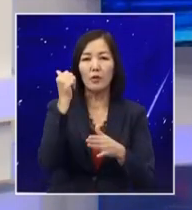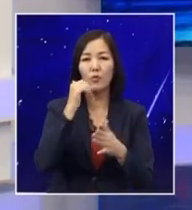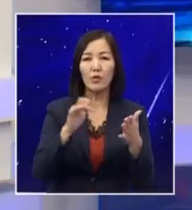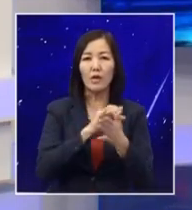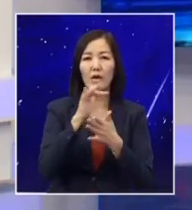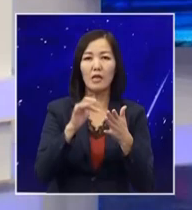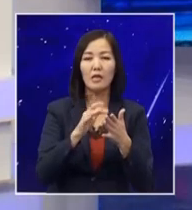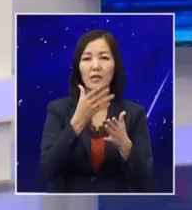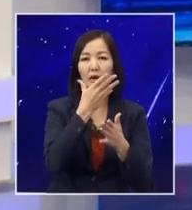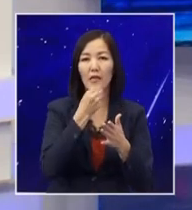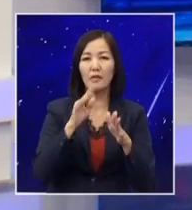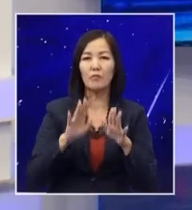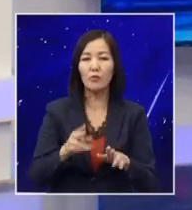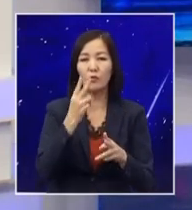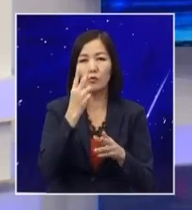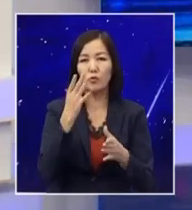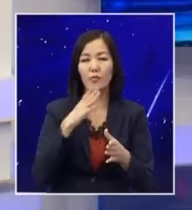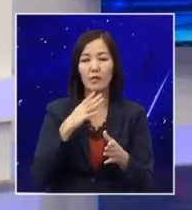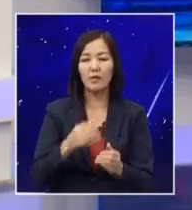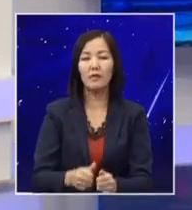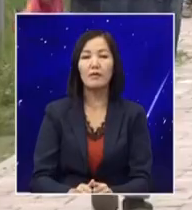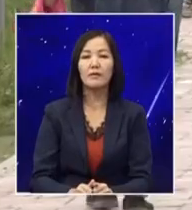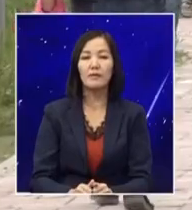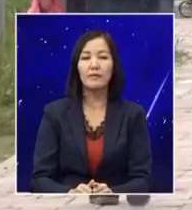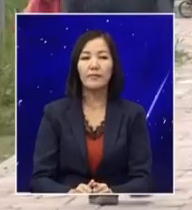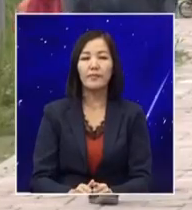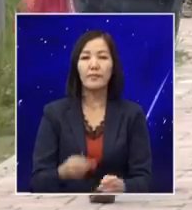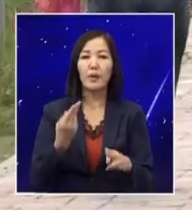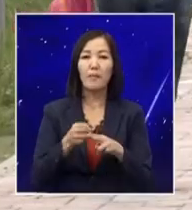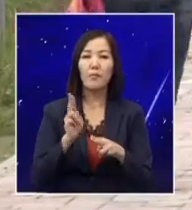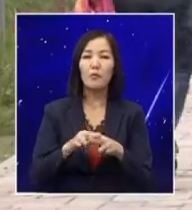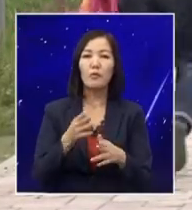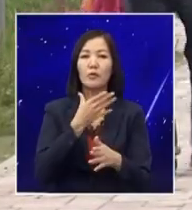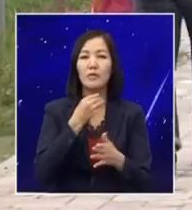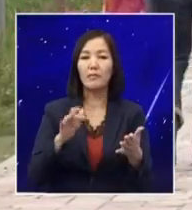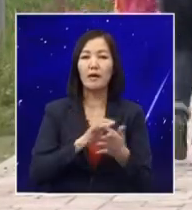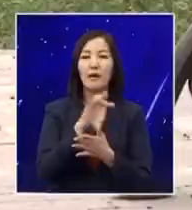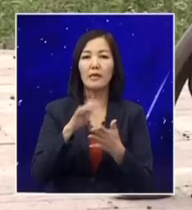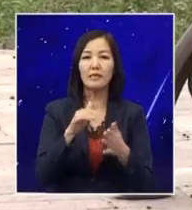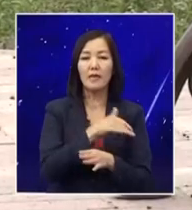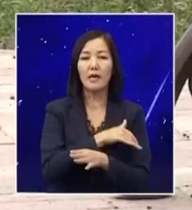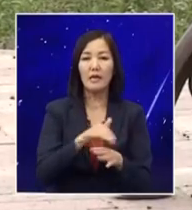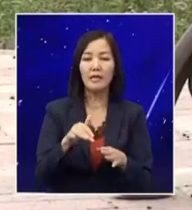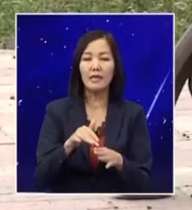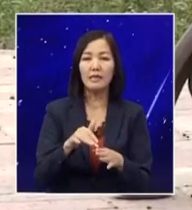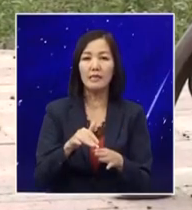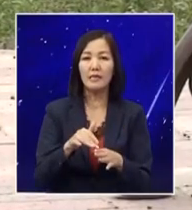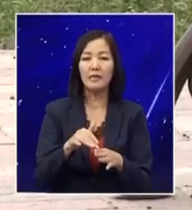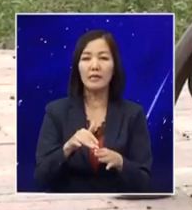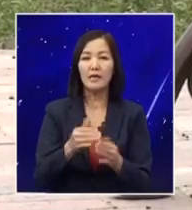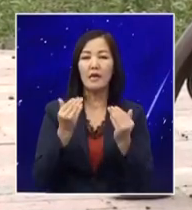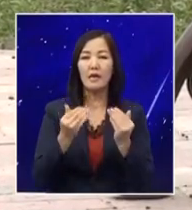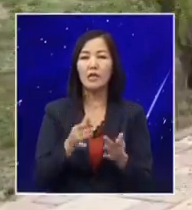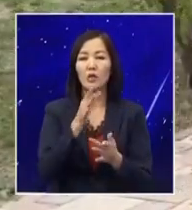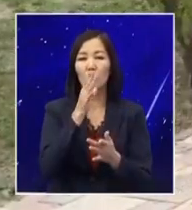шаһардағы көрікті орынның куәсі болып қайтты. Бұл Семей қаласындағы Абай жол аллеясы 20 жыл қараусыз жатқан, қазіргі